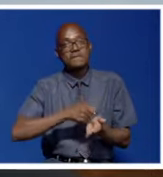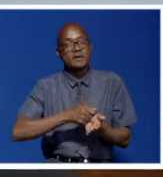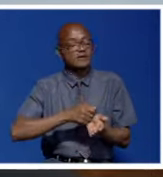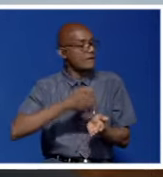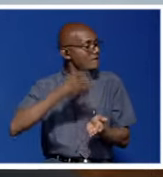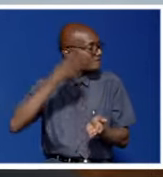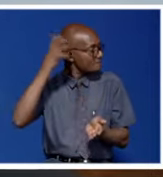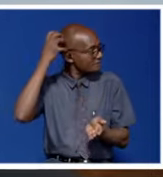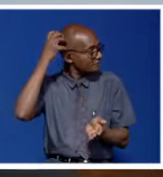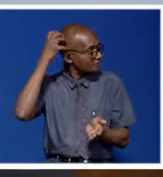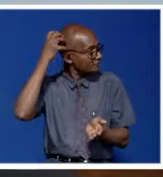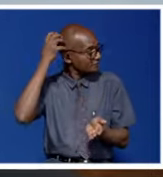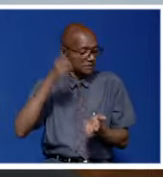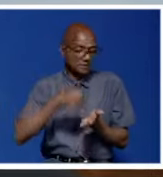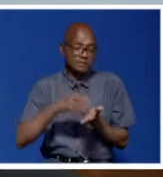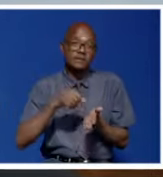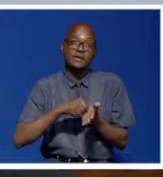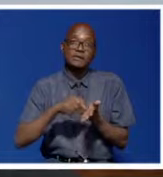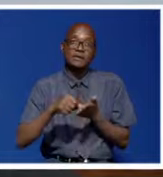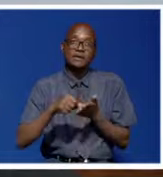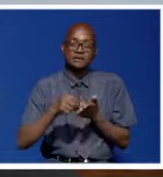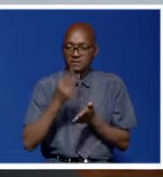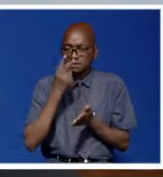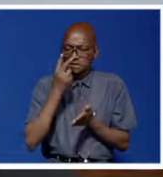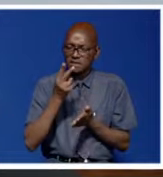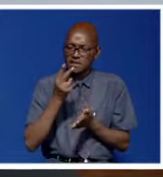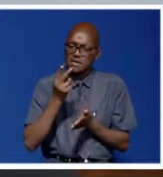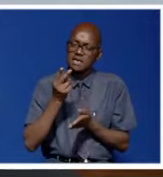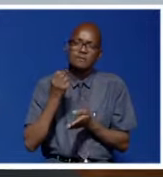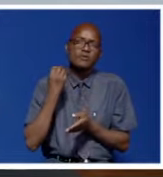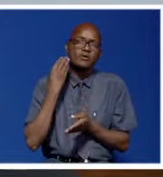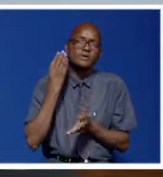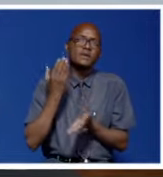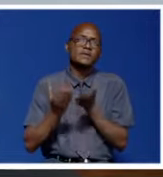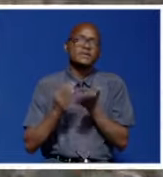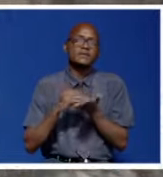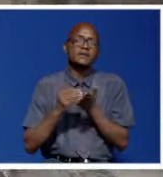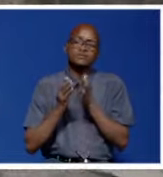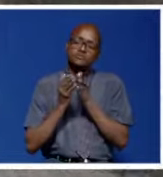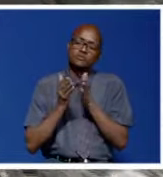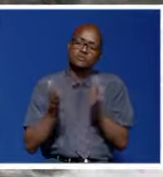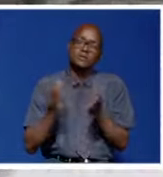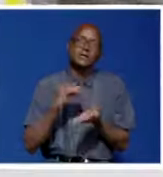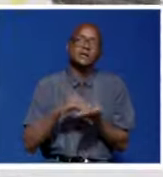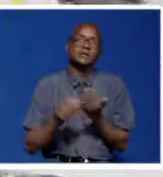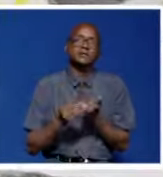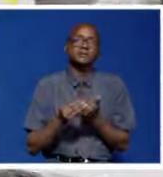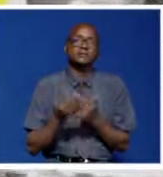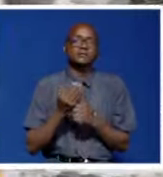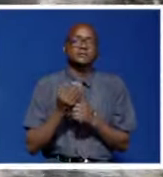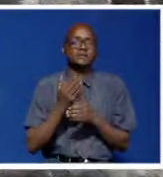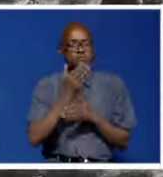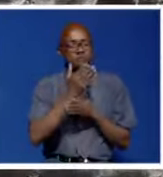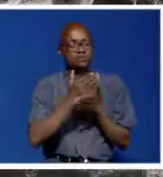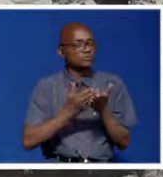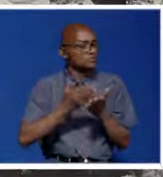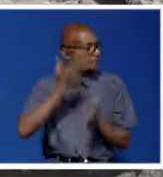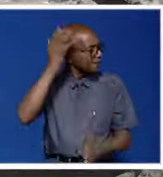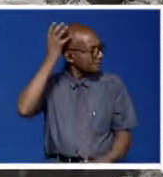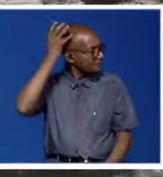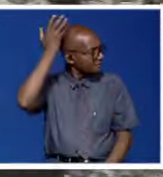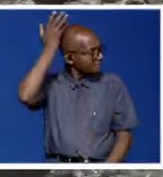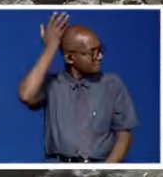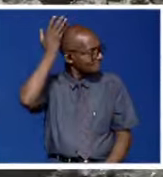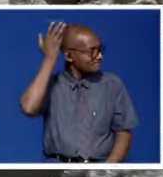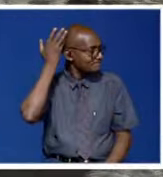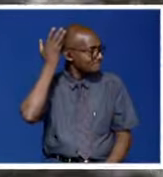mgonjwa ule upande ambao ameumia ni kwa kiasi gani, ni ukubwa kiasi gani. Mwingine unakuta ni nusu ya kichwa kizima, kwa labda